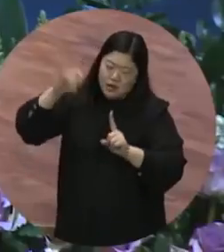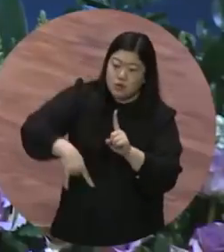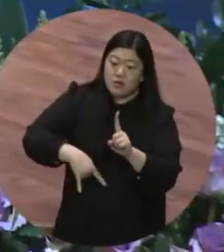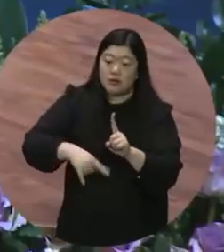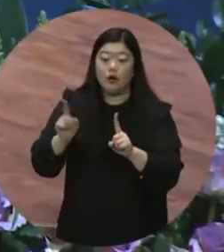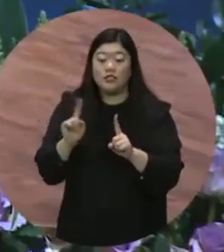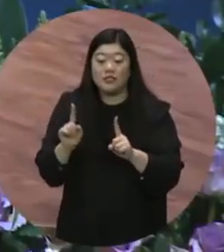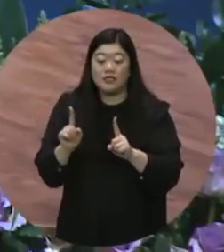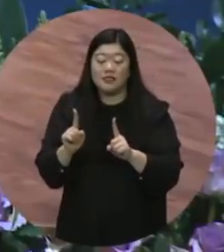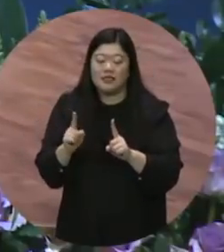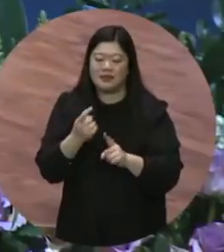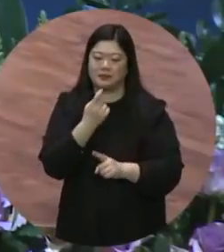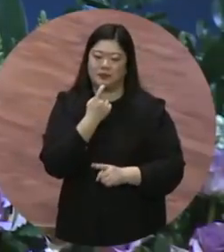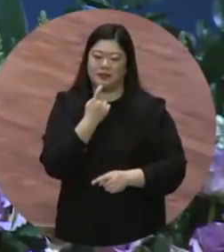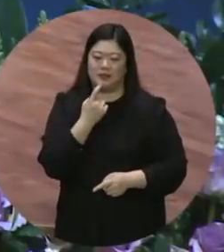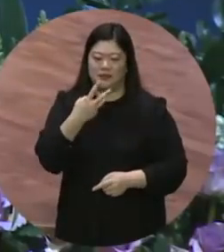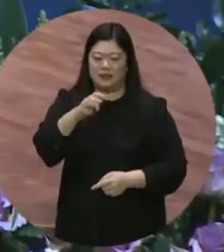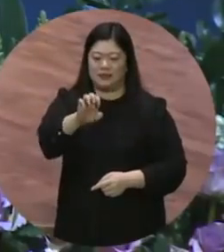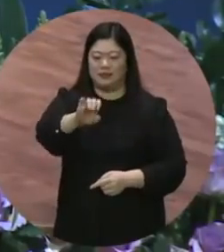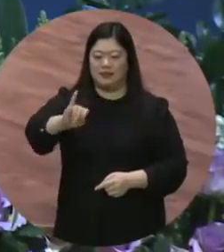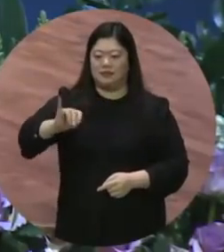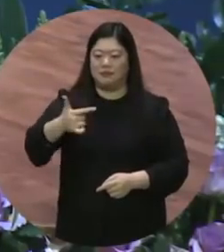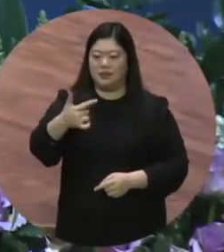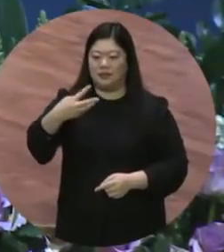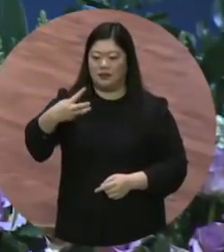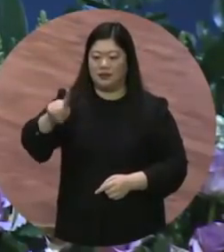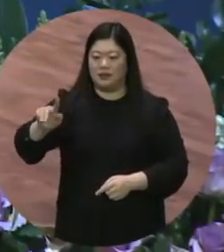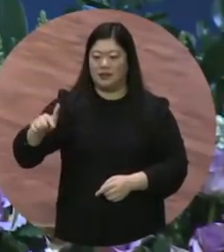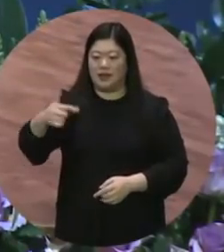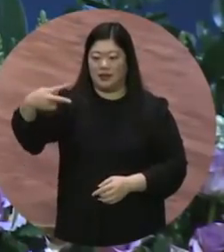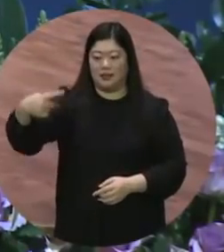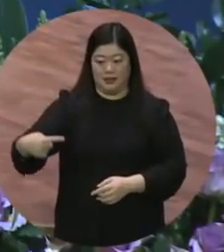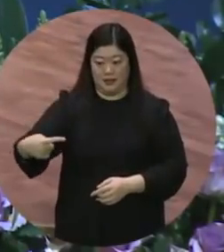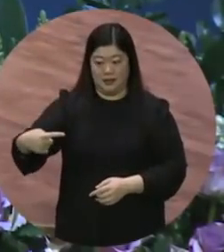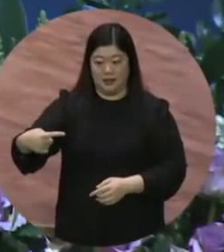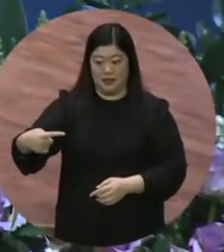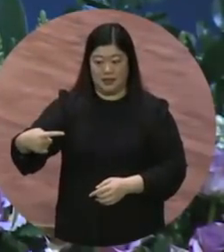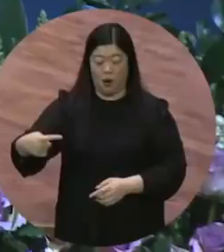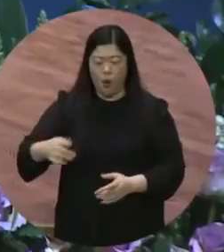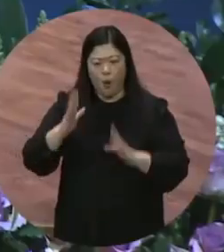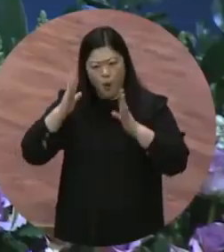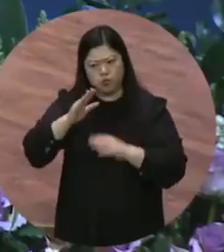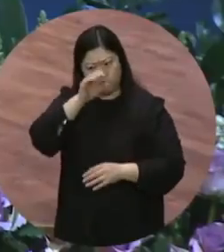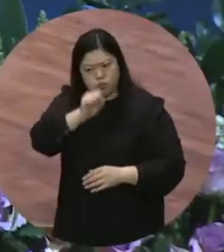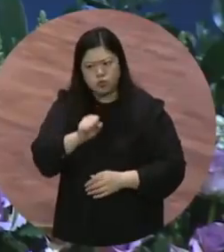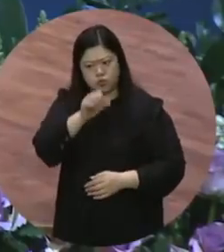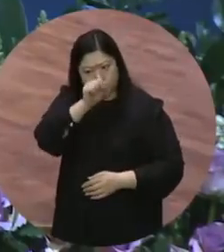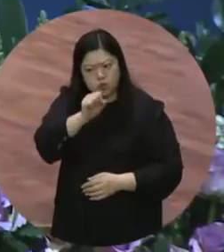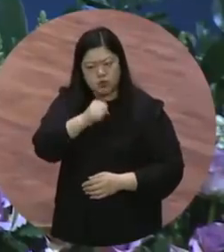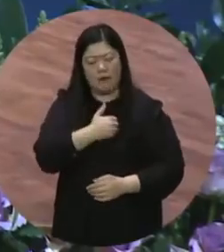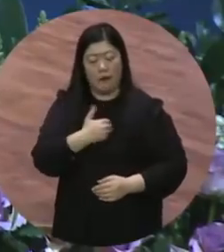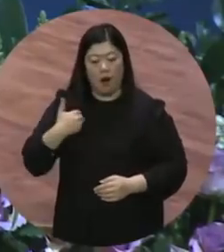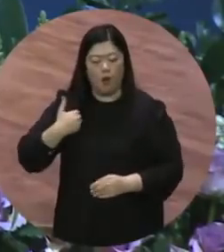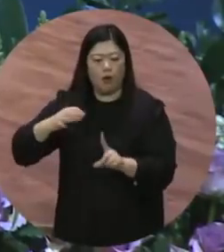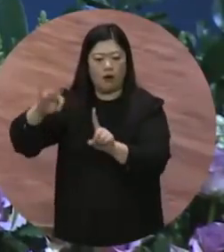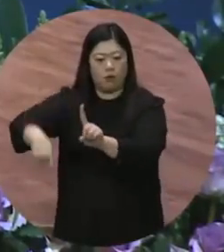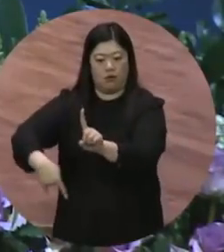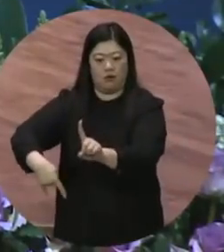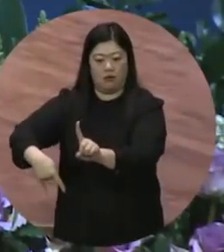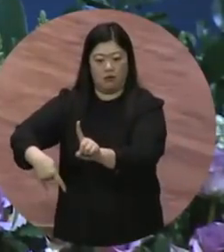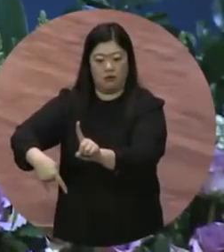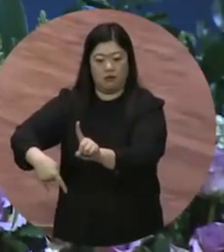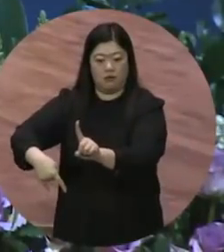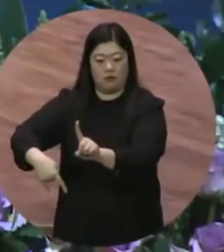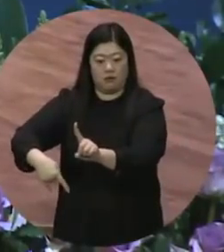교육감이 되자마자 제일 먼저 가는 국가가 핀란드예요. 그 정도로 그 나라에서는